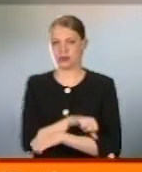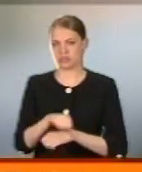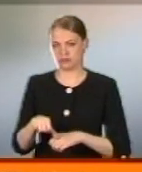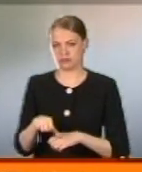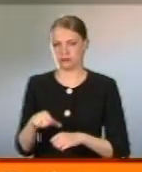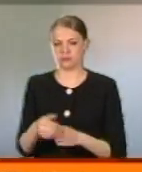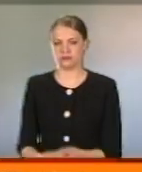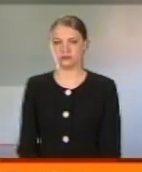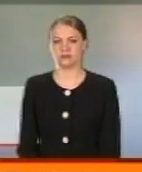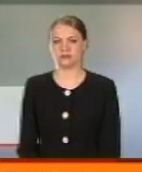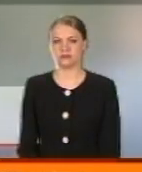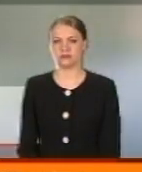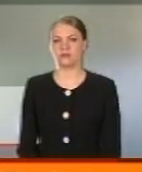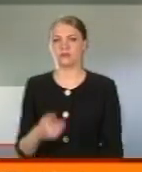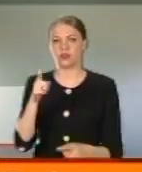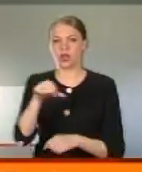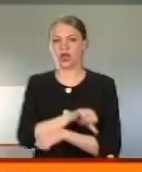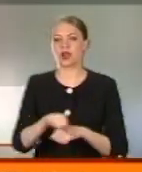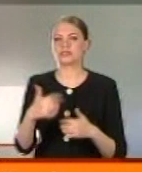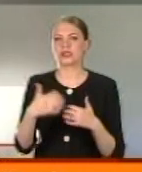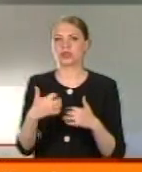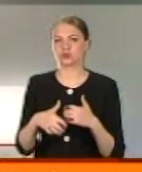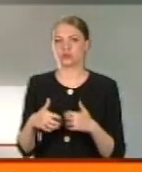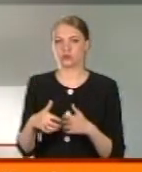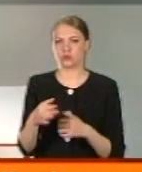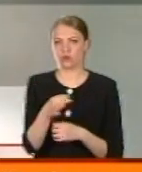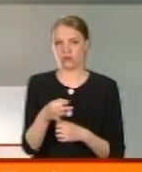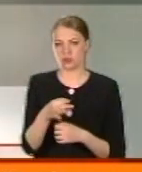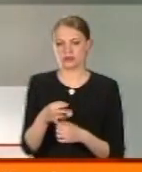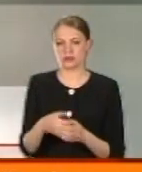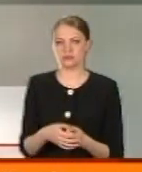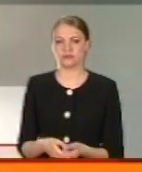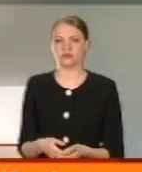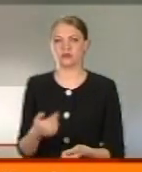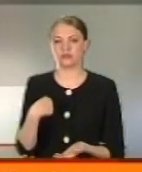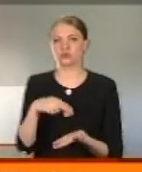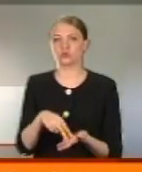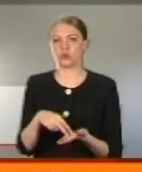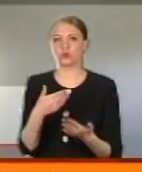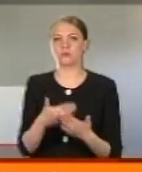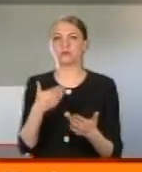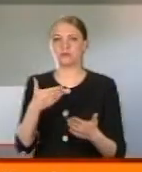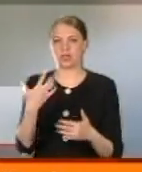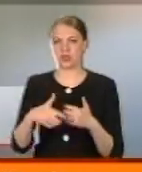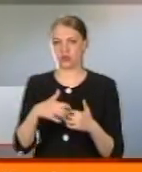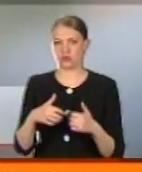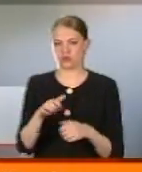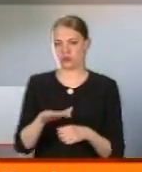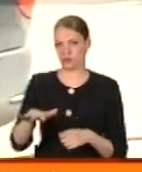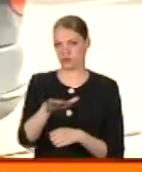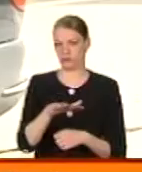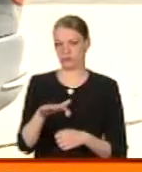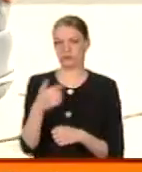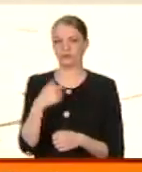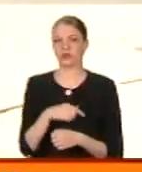пунктом перепуску. Це границя Херсонської області була видно. Чи ми стоїмо перед Херсонською областю, Каланчанським